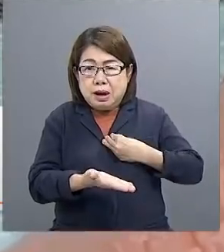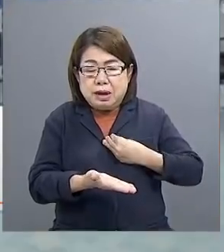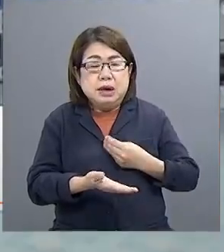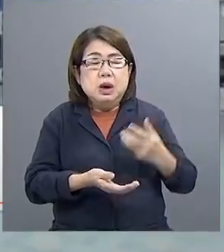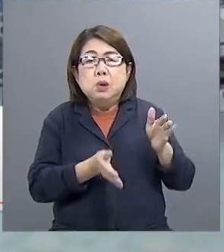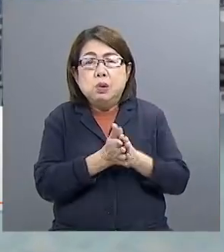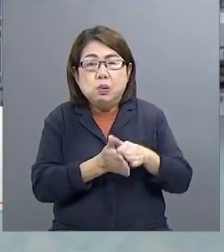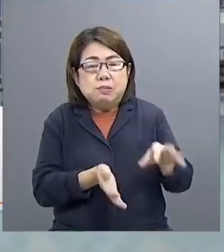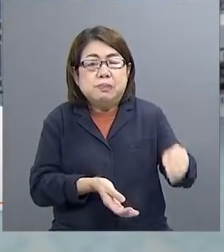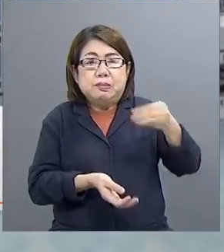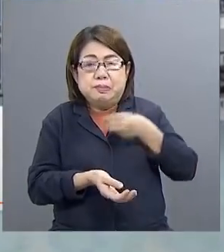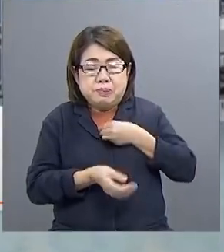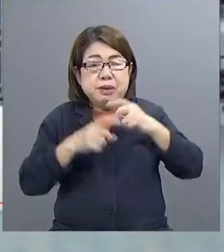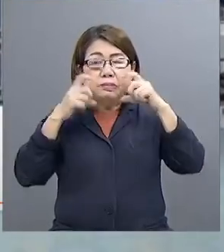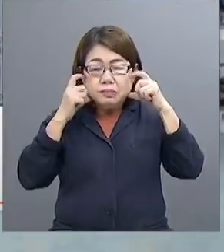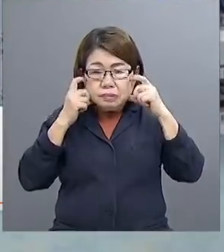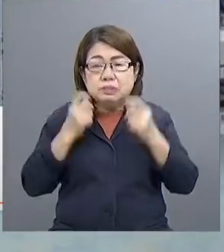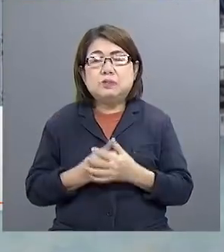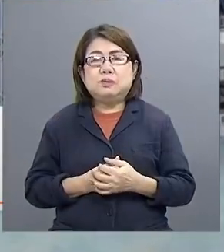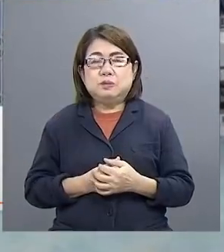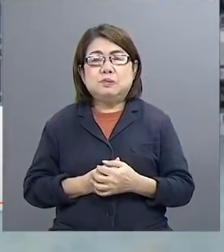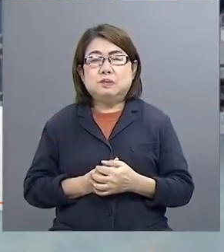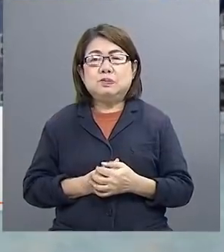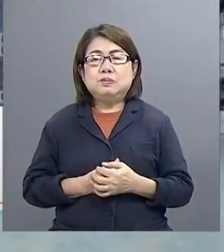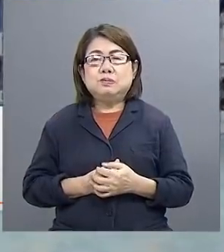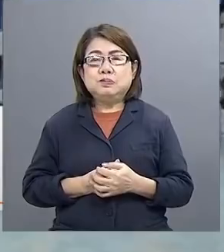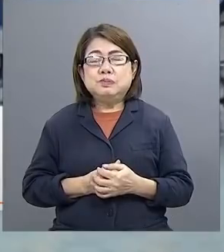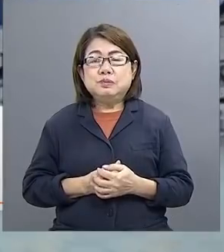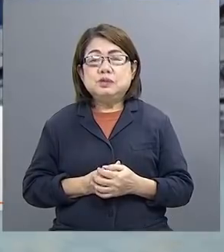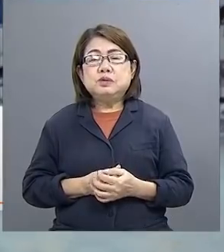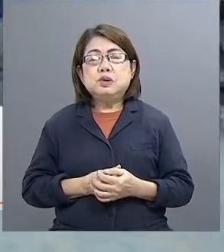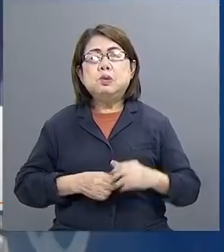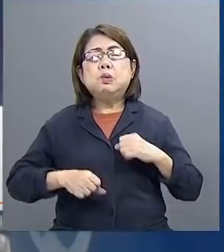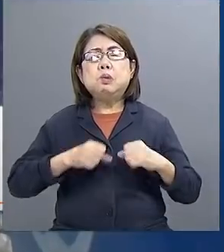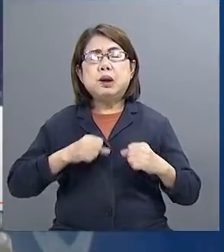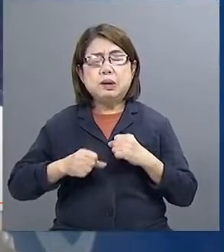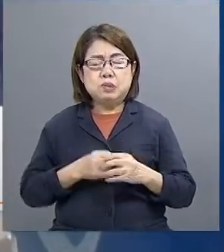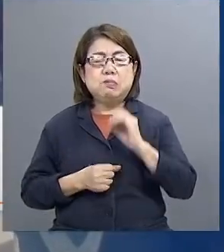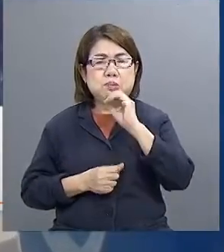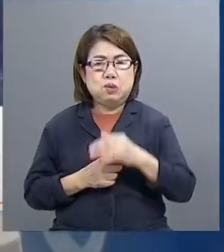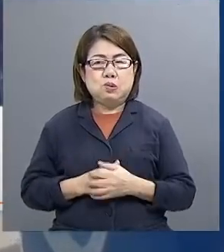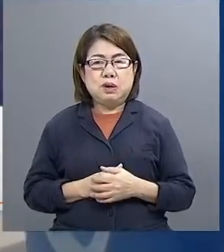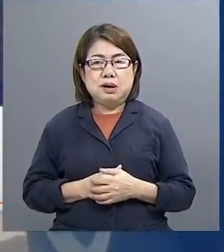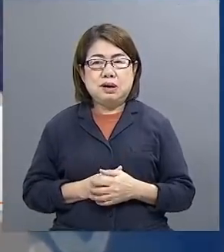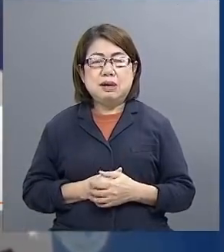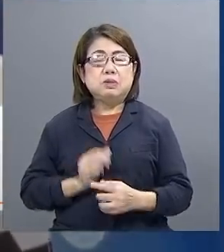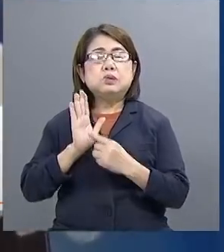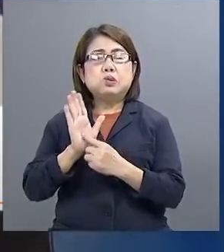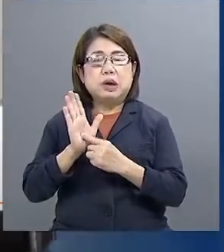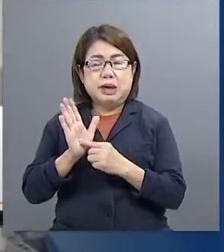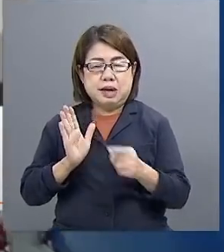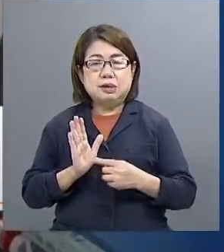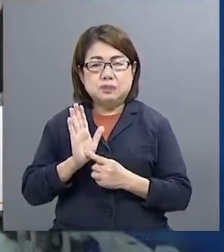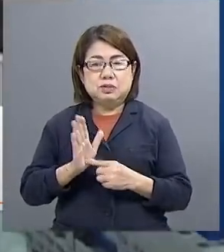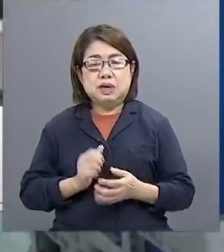น้องๆเขายังหลีกหนาขิงนะภาษาวัยรุ่นเรียกว่าขิงครับเขายังแบบพูดมาอีกบอกว่าที่เห็นเป็นแค่ต้นแบบนะฮะว่าตัวน้องๆ